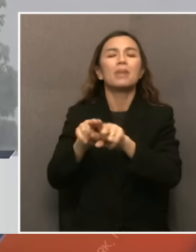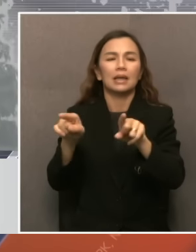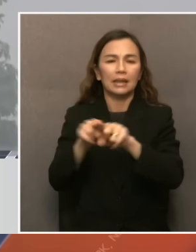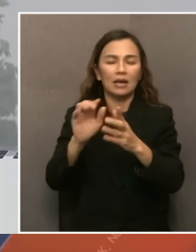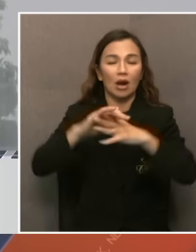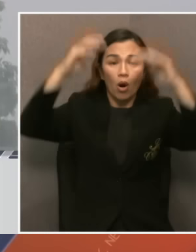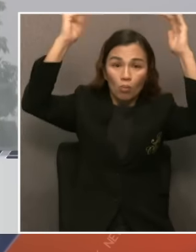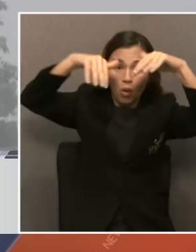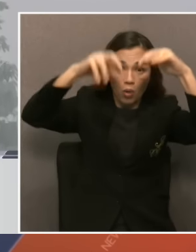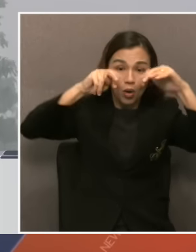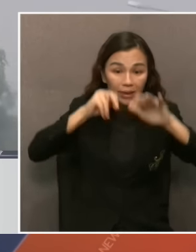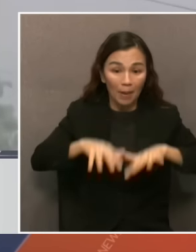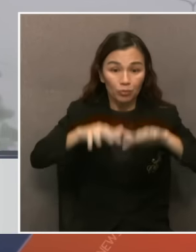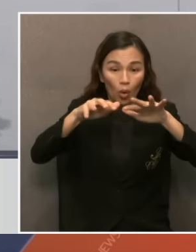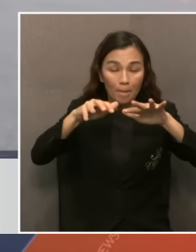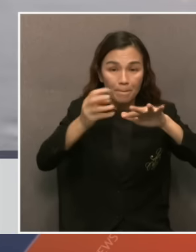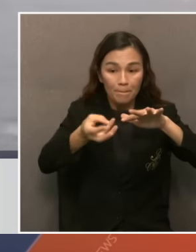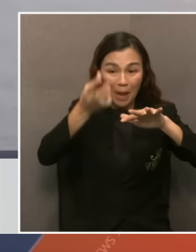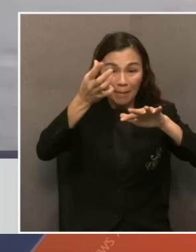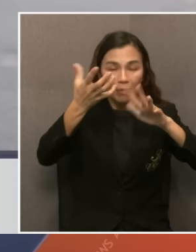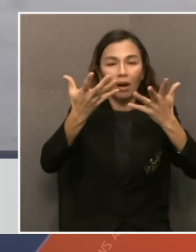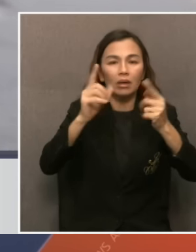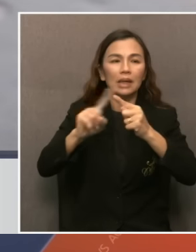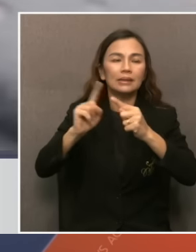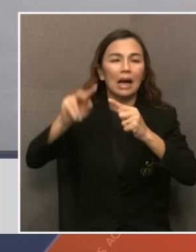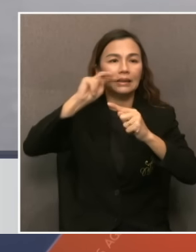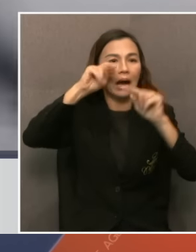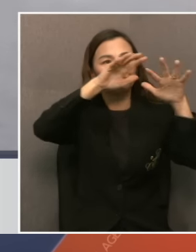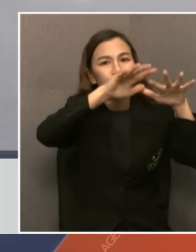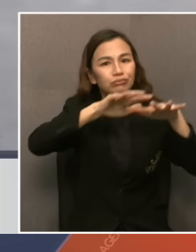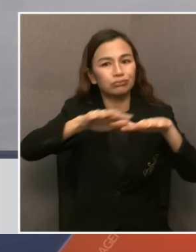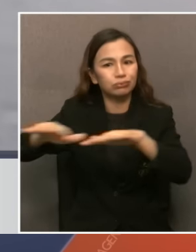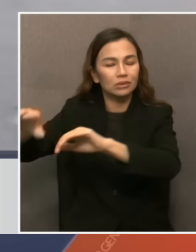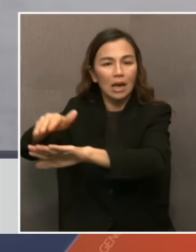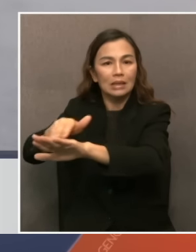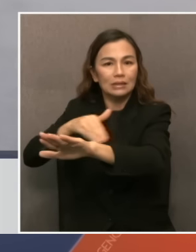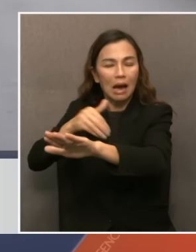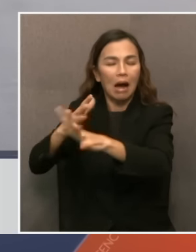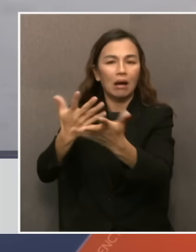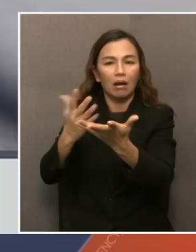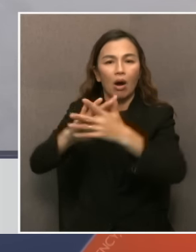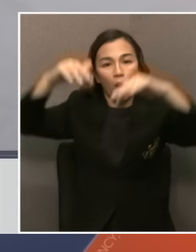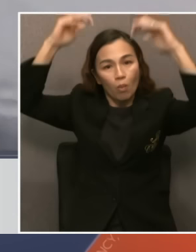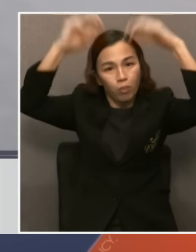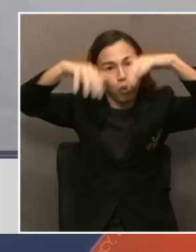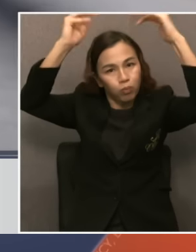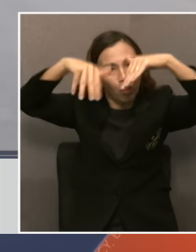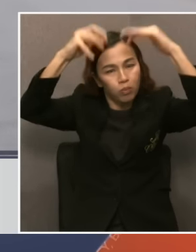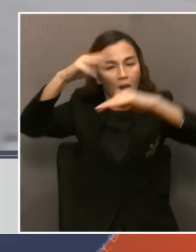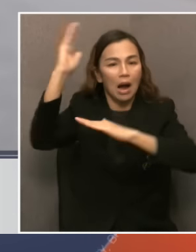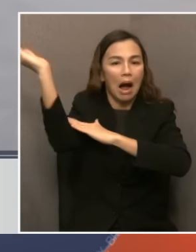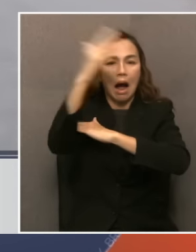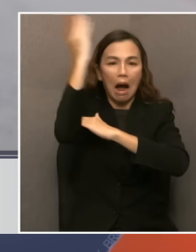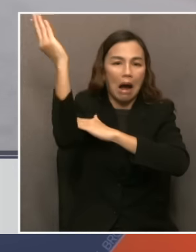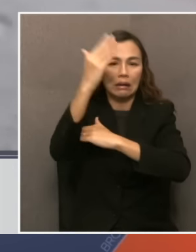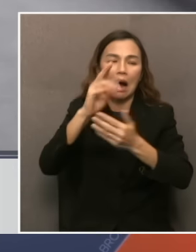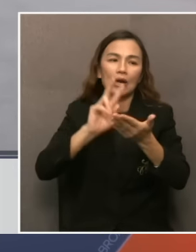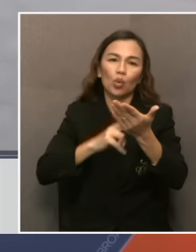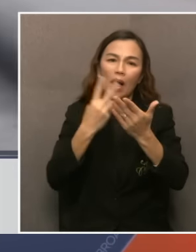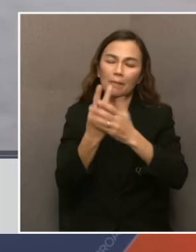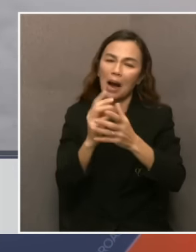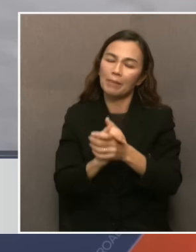วก็น้ำท่วมอย่างรวดเร็วนะครับแล้วก็ระบายไม่ทันในบางพื้นที่อันนั้นก็คือส่วนของ อากาศสุดขีดนะครับซึ่งเราค